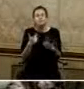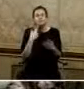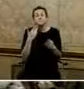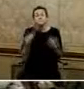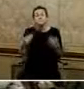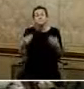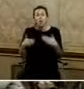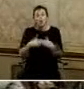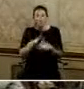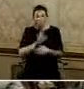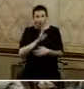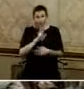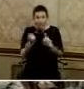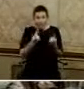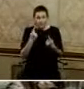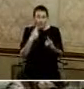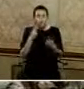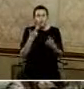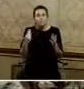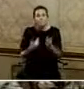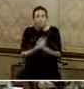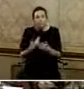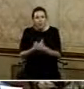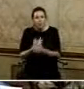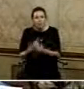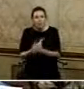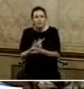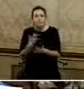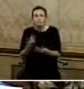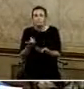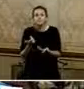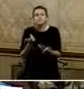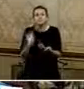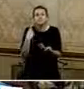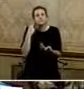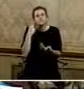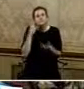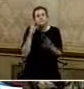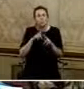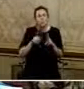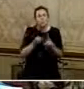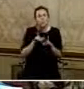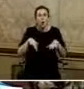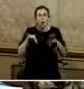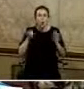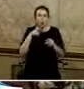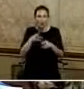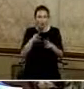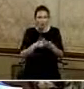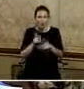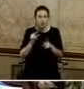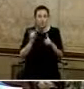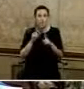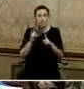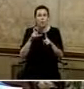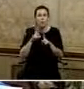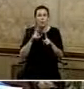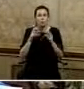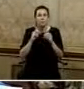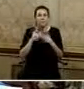uz takve situacije koje se ponavljaju i uopće ne sume da će se tako nešto otkriti i u slučaju podbrežja